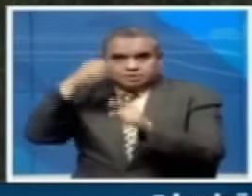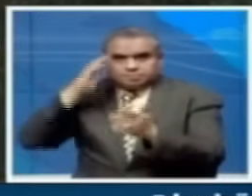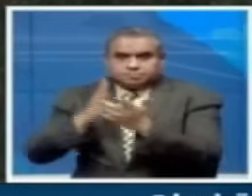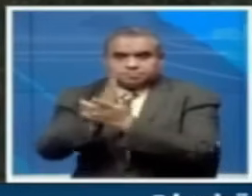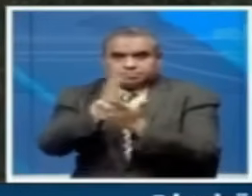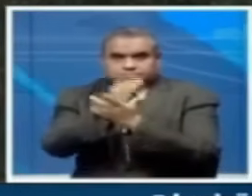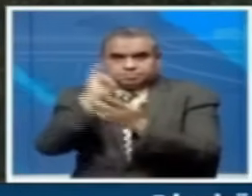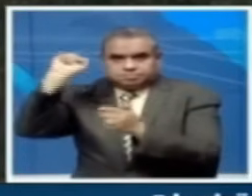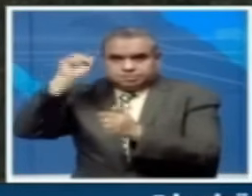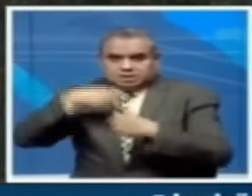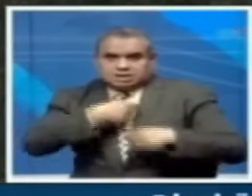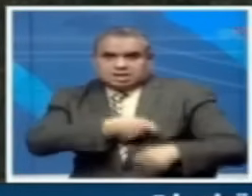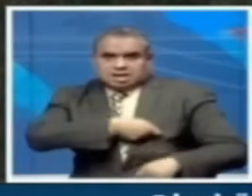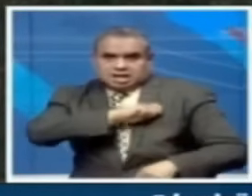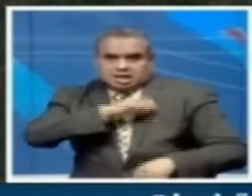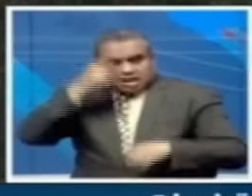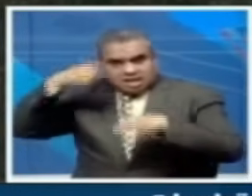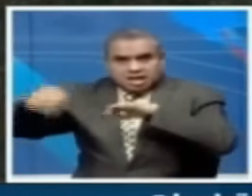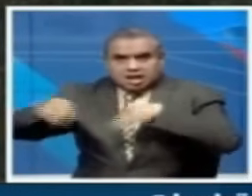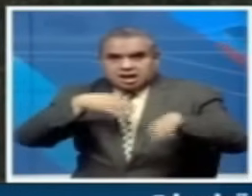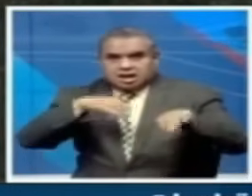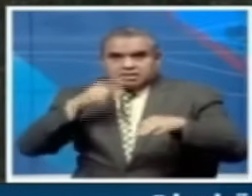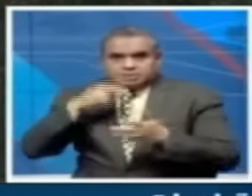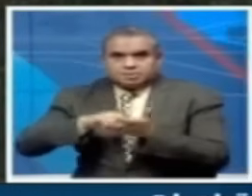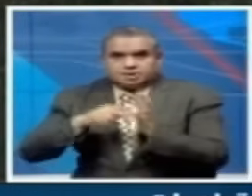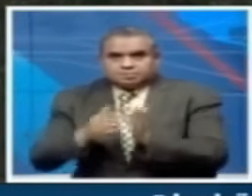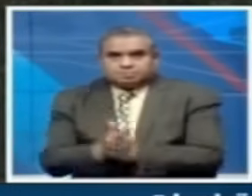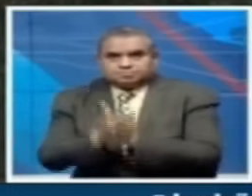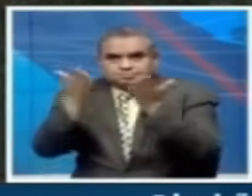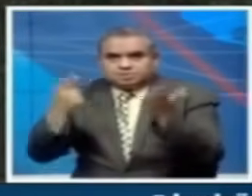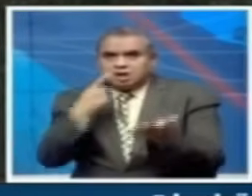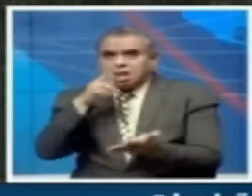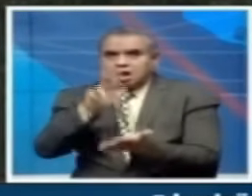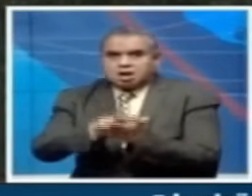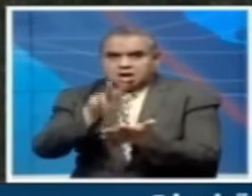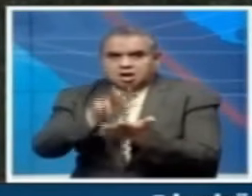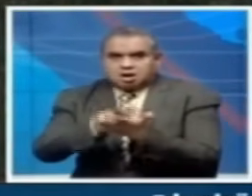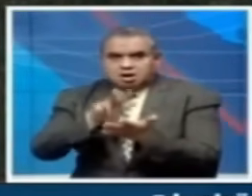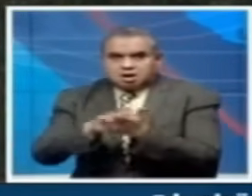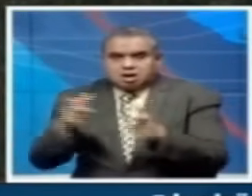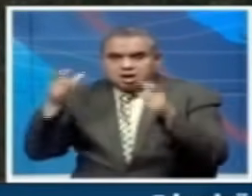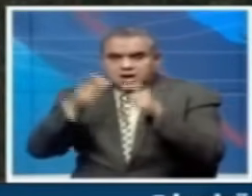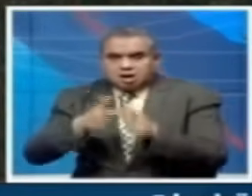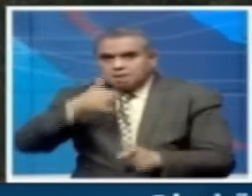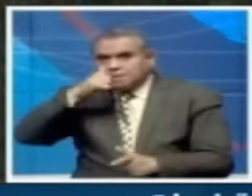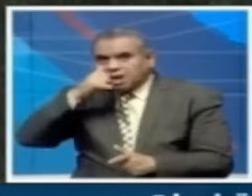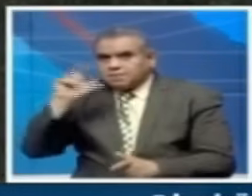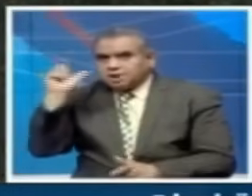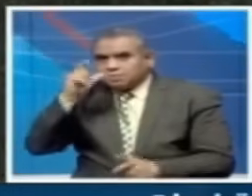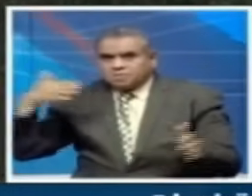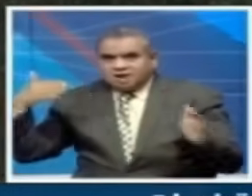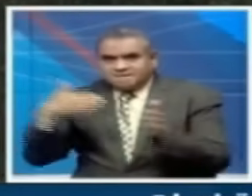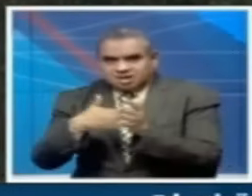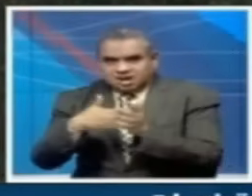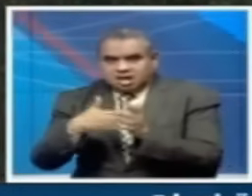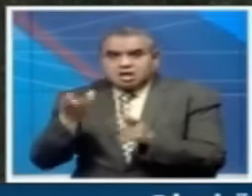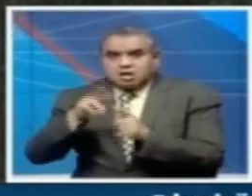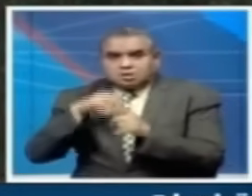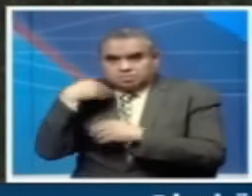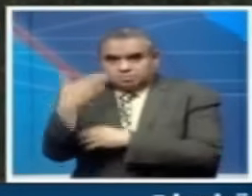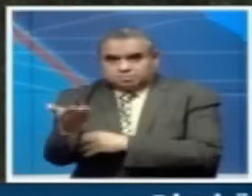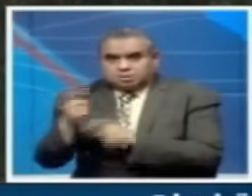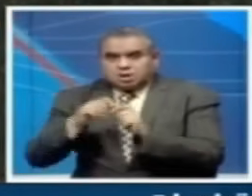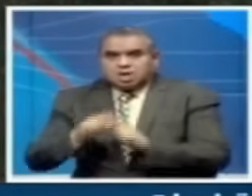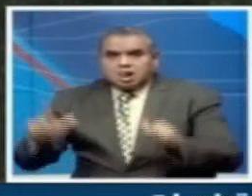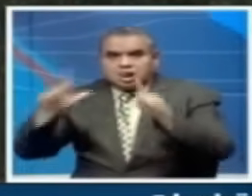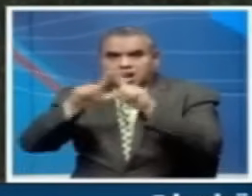ألباريس وزير خارجية إسبانيا لعرض مخرجات وقرارات القمة العربية الإسلامية الأخيرة، إضافة إلى مشاركة اللجنة